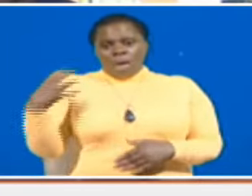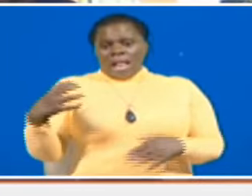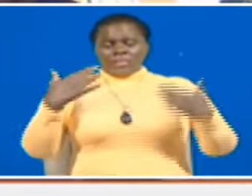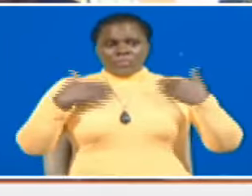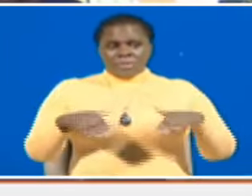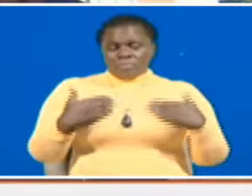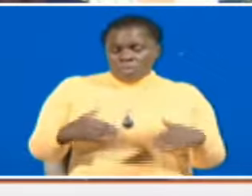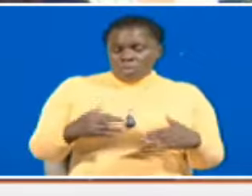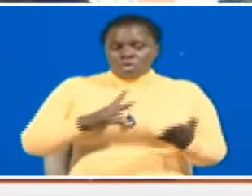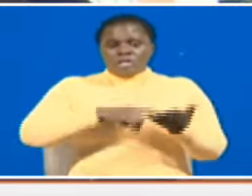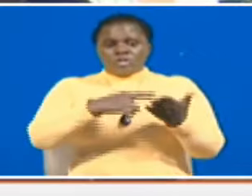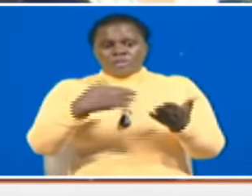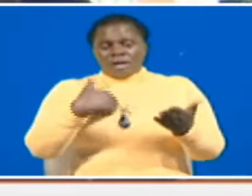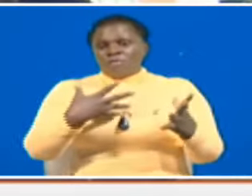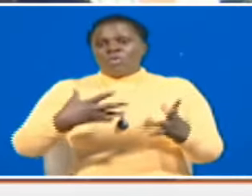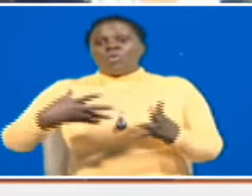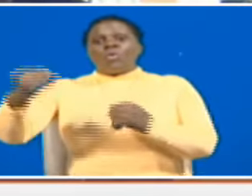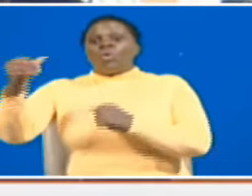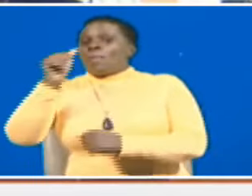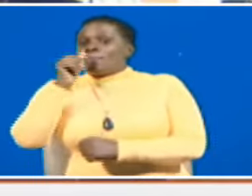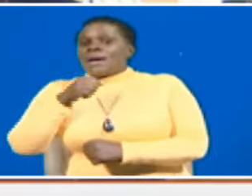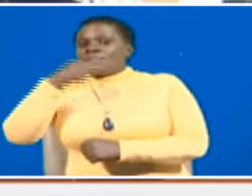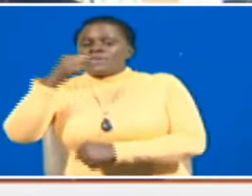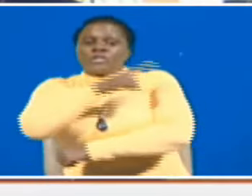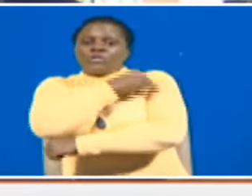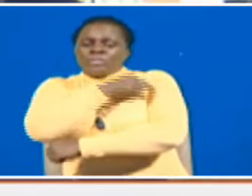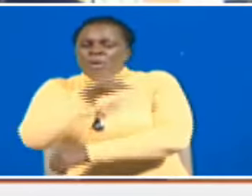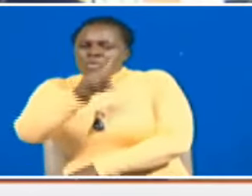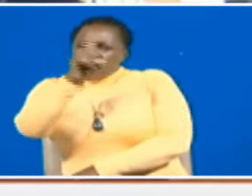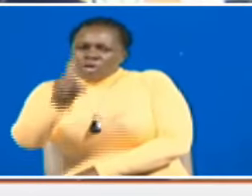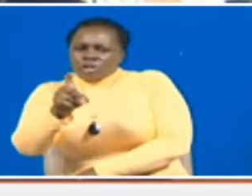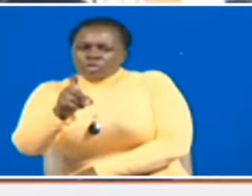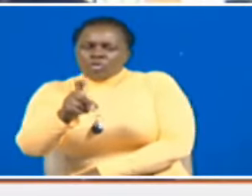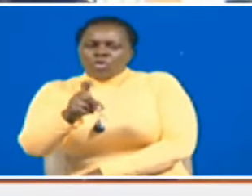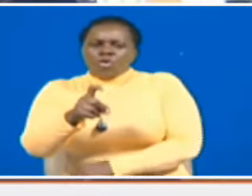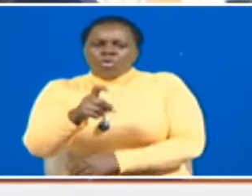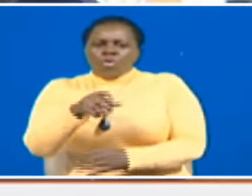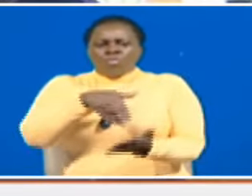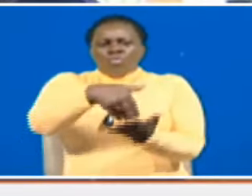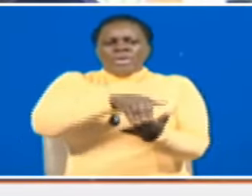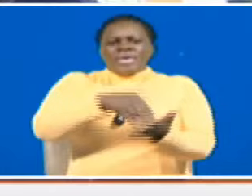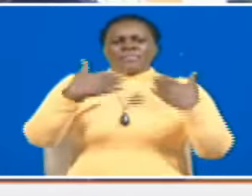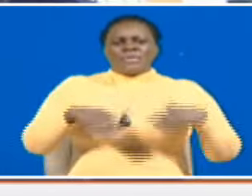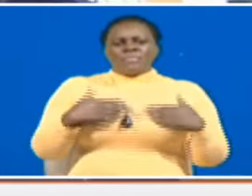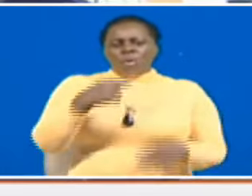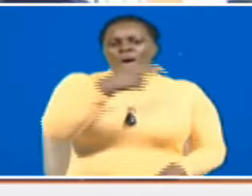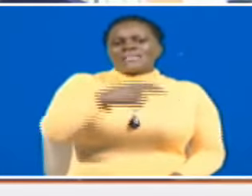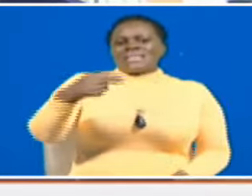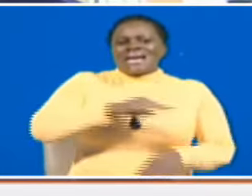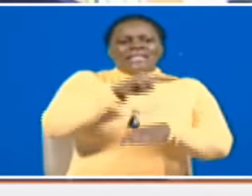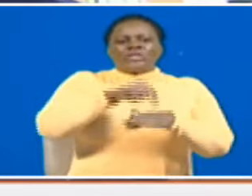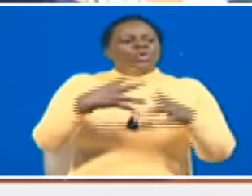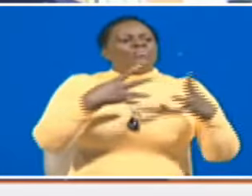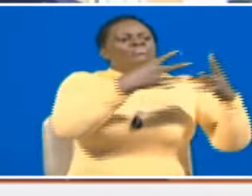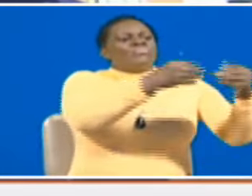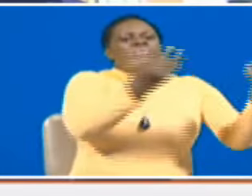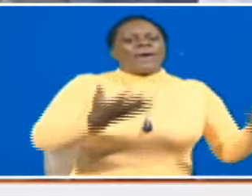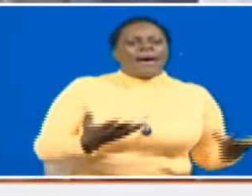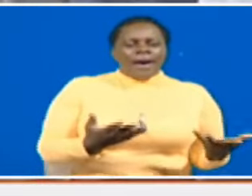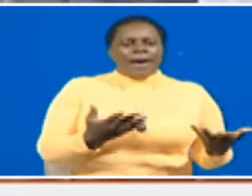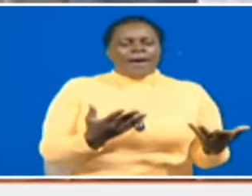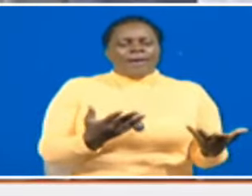wale wako na rasmali wanaenda private hospital. Je, wale wanyonge ambayo rais alikuwa anasema ni hustler nation watatibiwa na